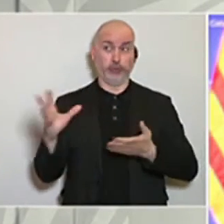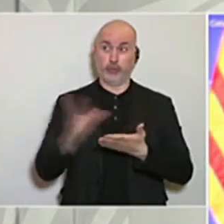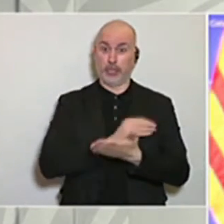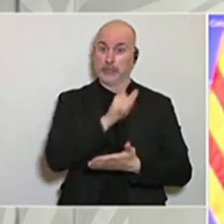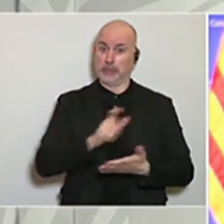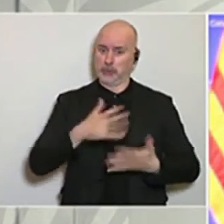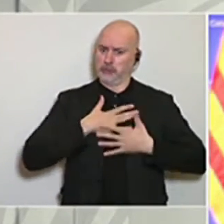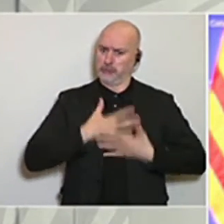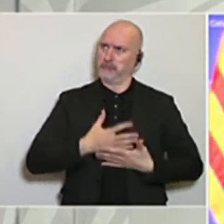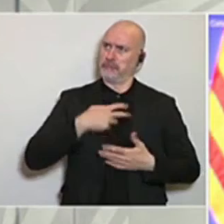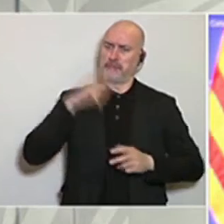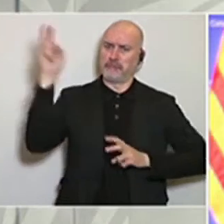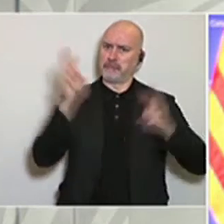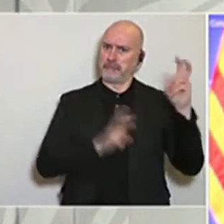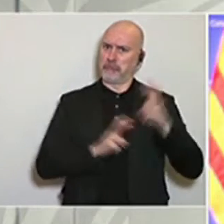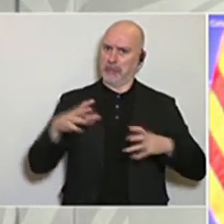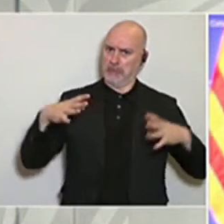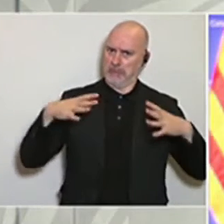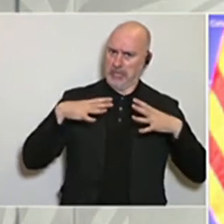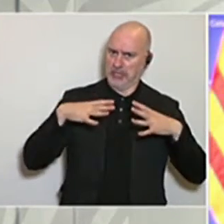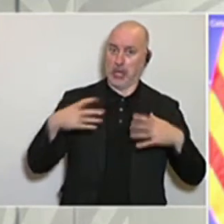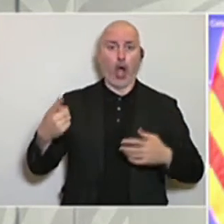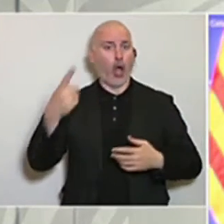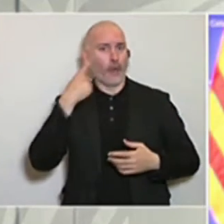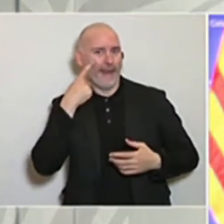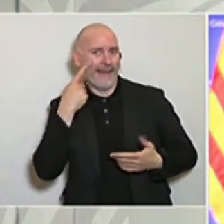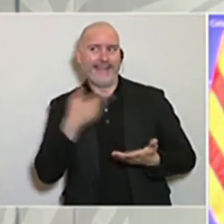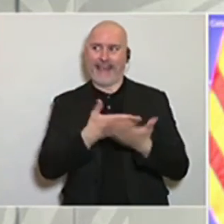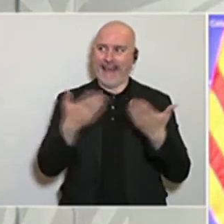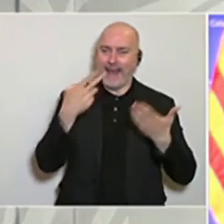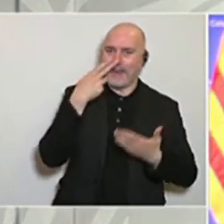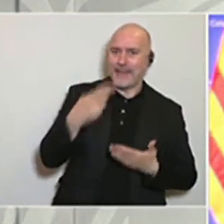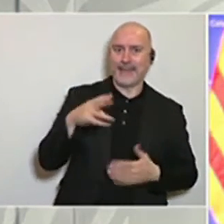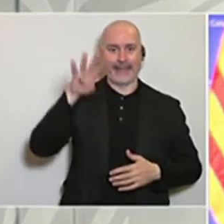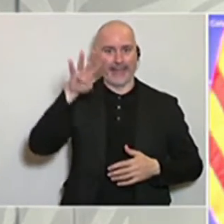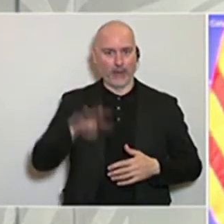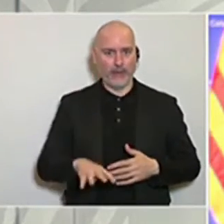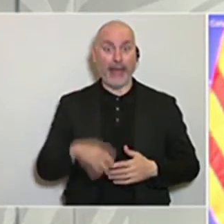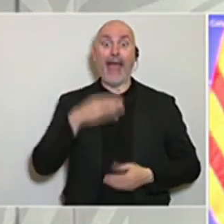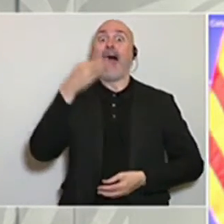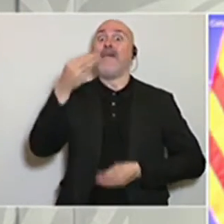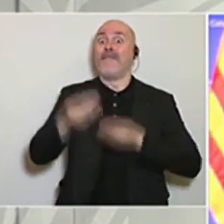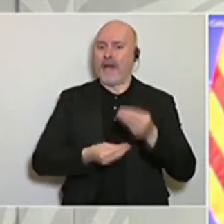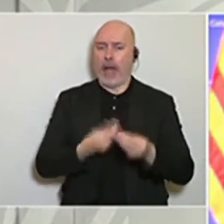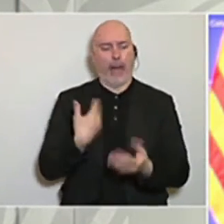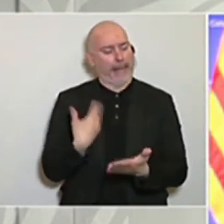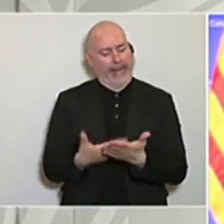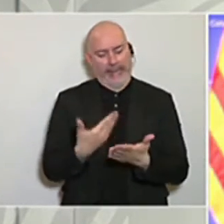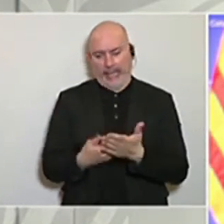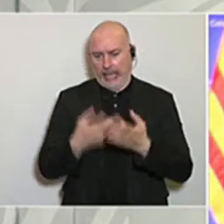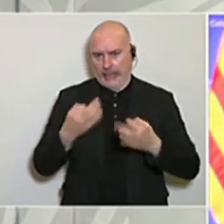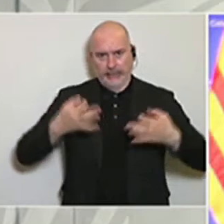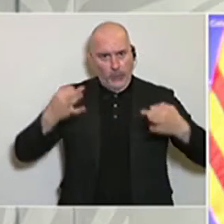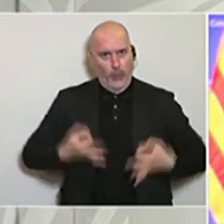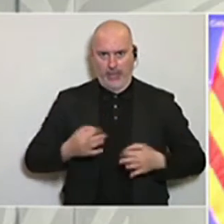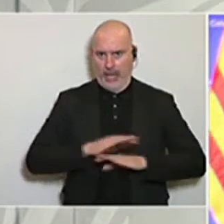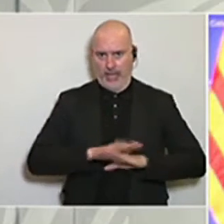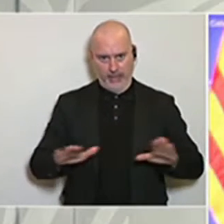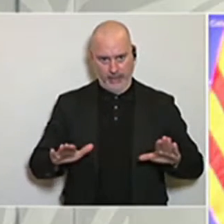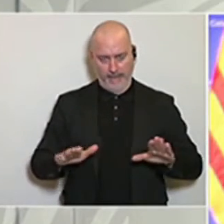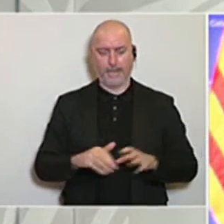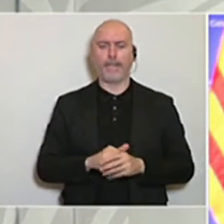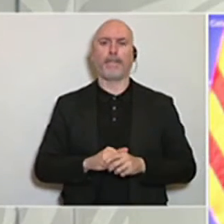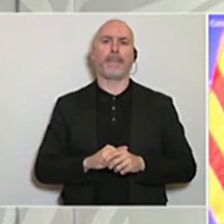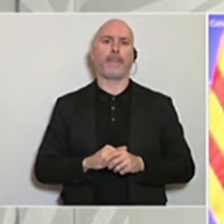a passar les vacances a Catalunya, que vulguin venir a conèixer-nos i a visitar Catalunya, ho faran amb les màximes garanties de seguretat. Dit això, en